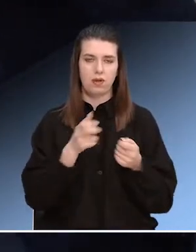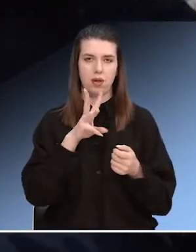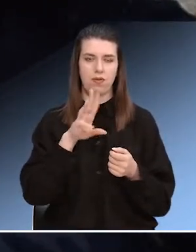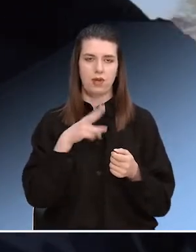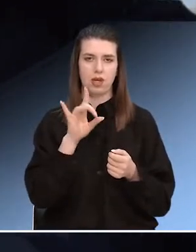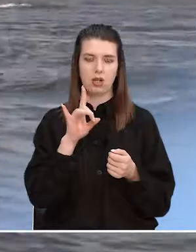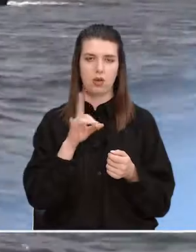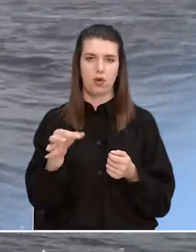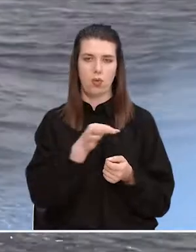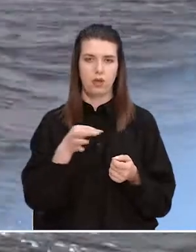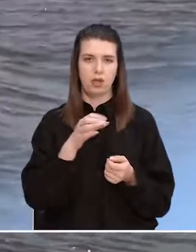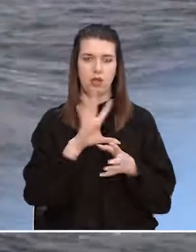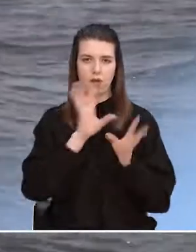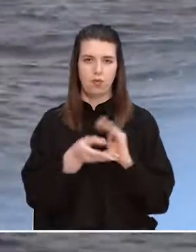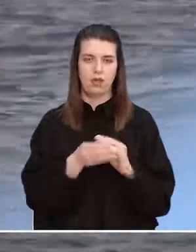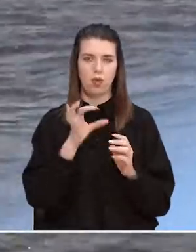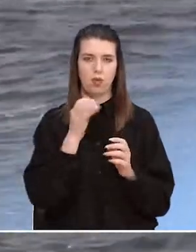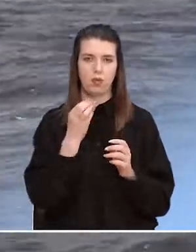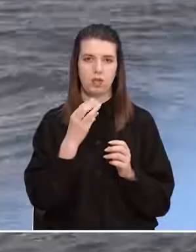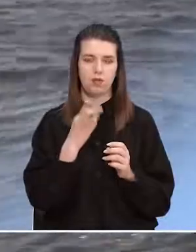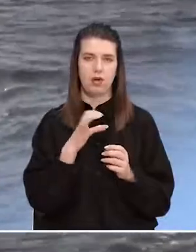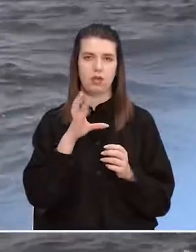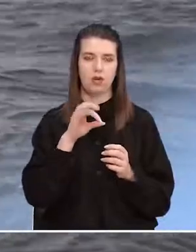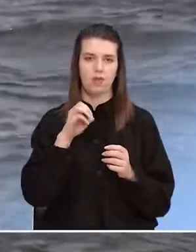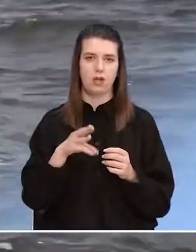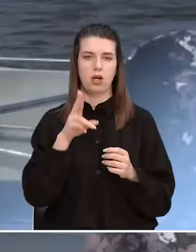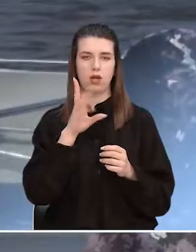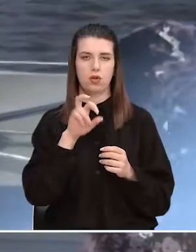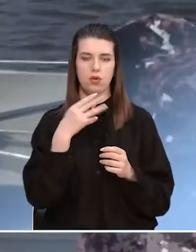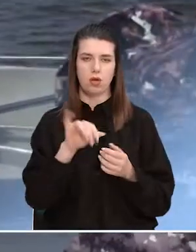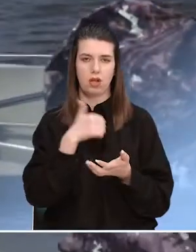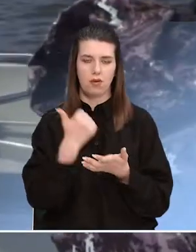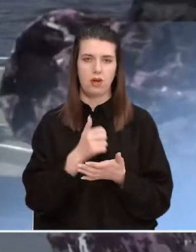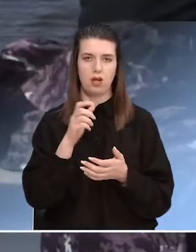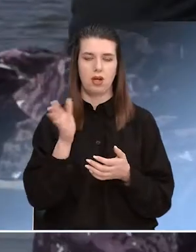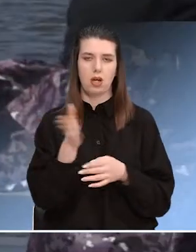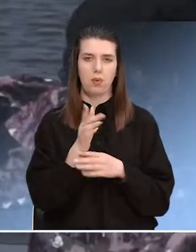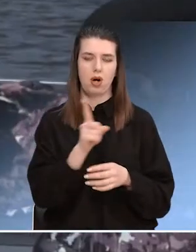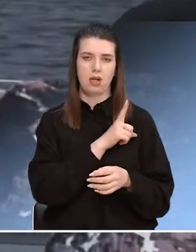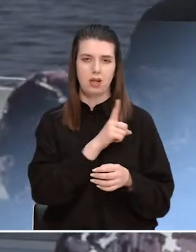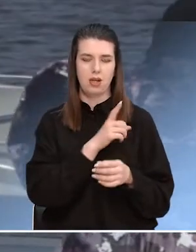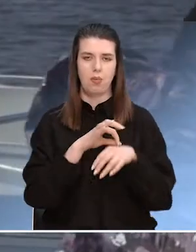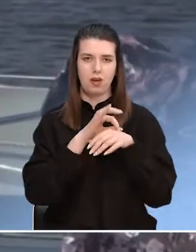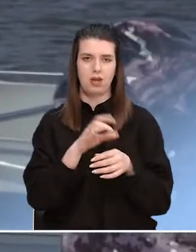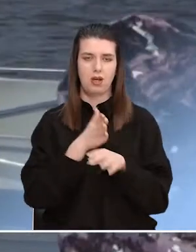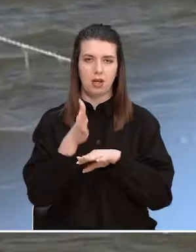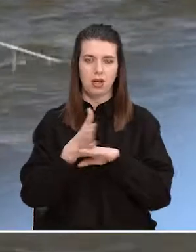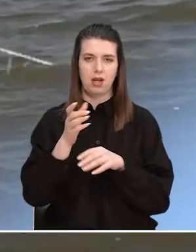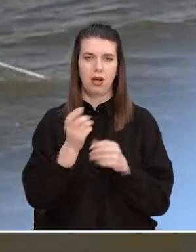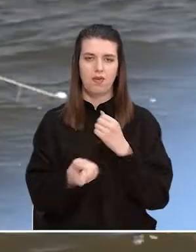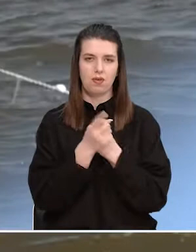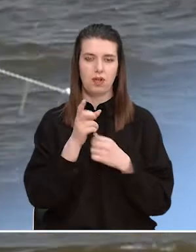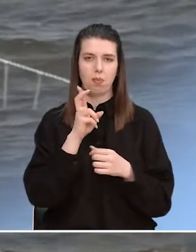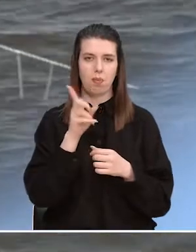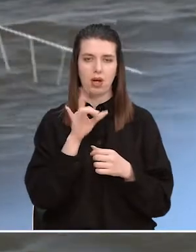главного управления мы до россии по ростовской области совместно членами общественного совета при донском главке и представителями рыбоохраны